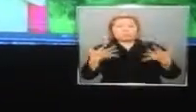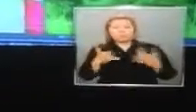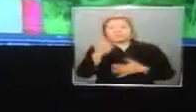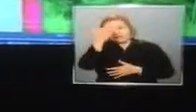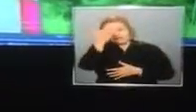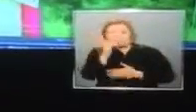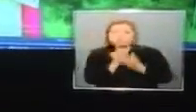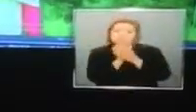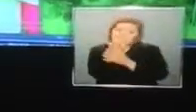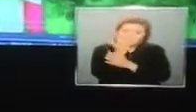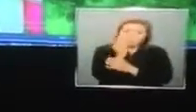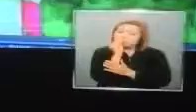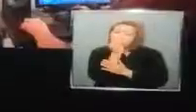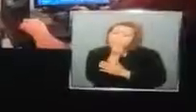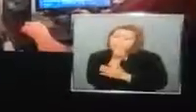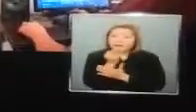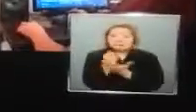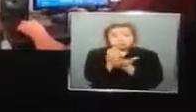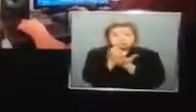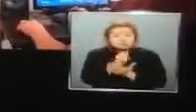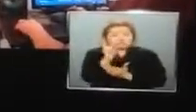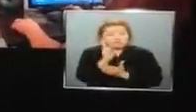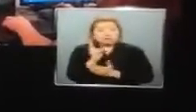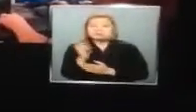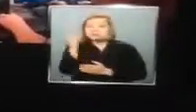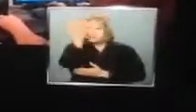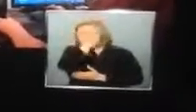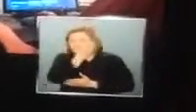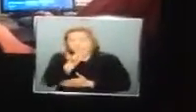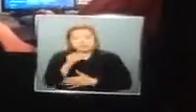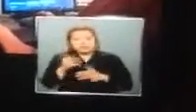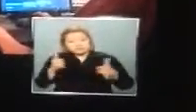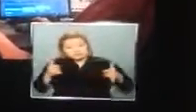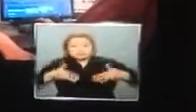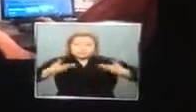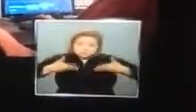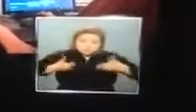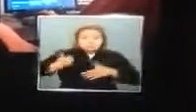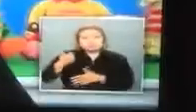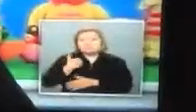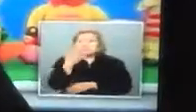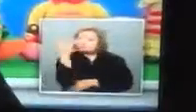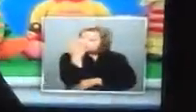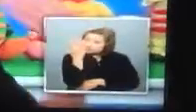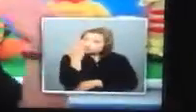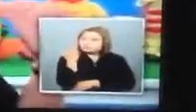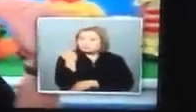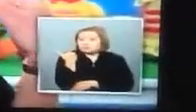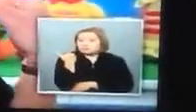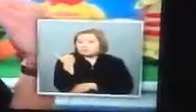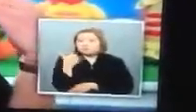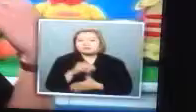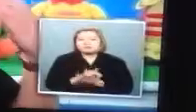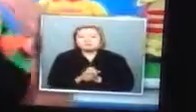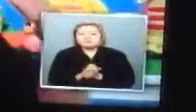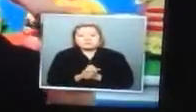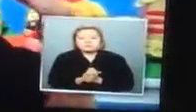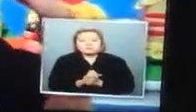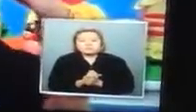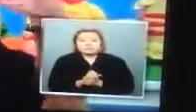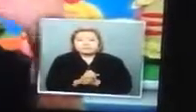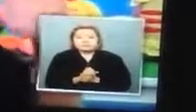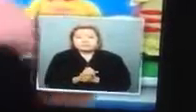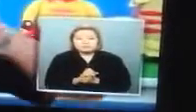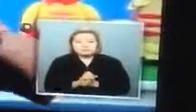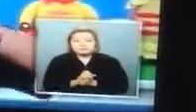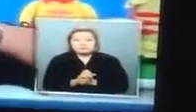ม้บ้างเป็นดอกไม้เป็นอะไรพวกนี้นะครับมันก็ช่วยเพิ่มสีสันของตัวงานนะครับหรืออย่างฉากหลังเองนะครับเว